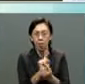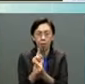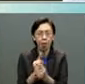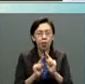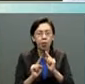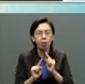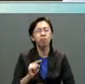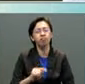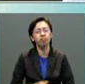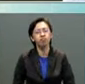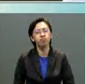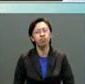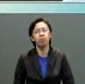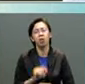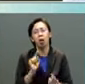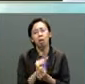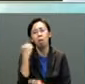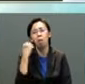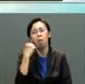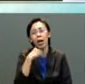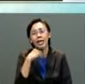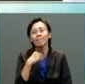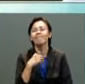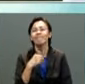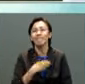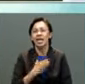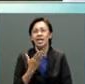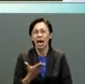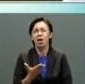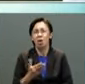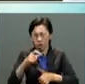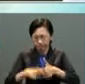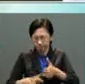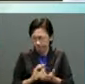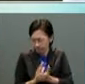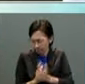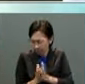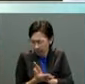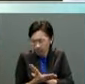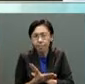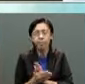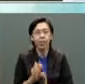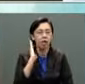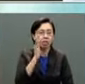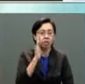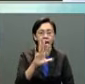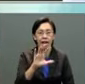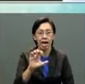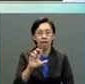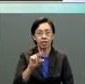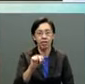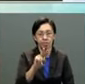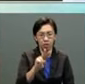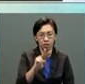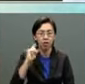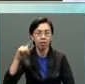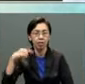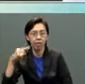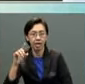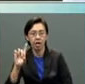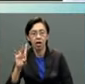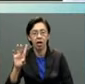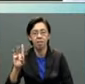ก็ต้องเป็นธรรมดาที่เราต้องเจอพวกเขาบ่อยๆนะครับก็ต้องขอให้ท่านได้ปรับตัวเองหน่อยหนึ่งเป็นผู้ชาย532รายเป็นผู้หญิ